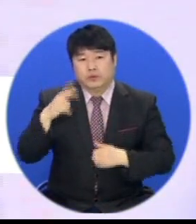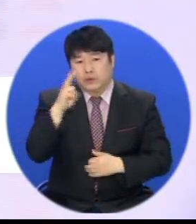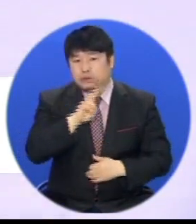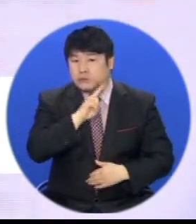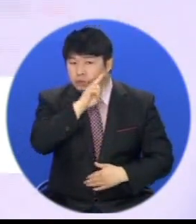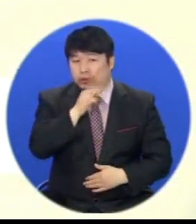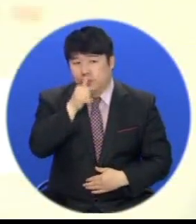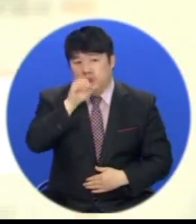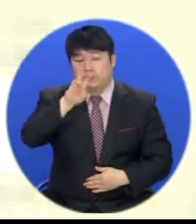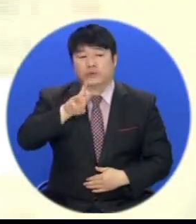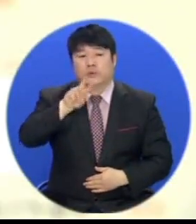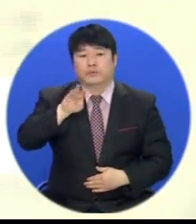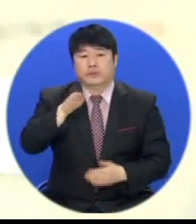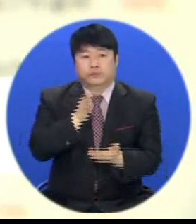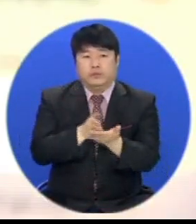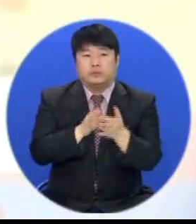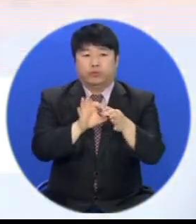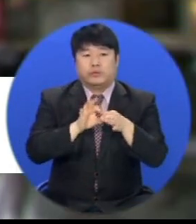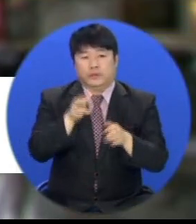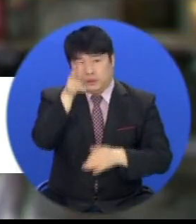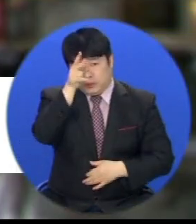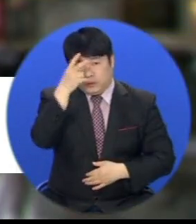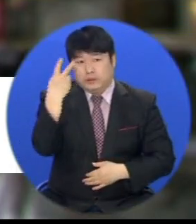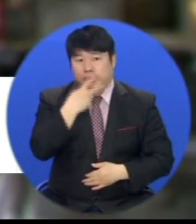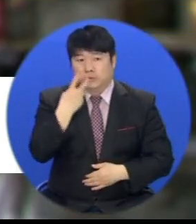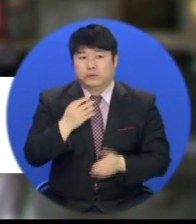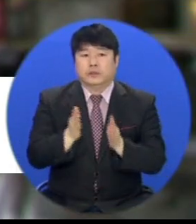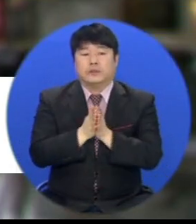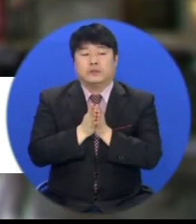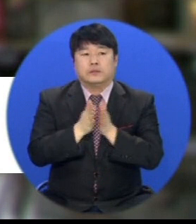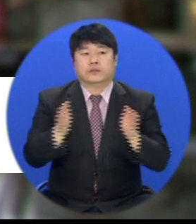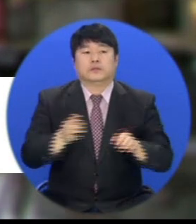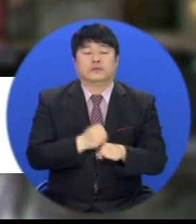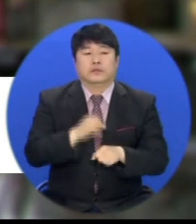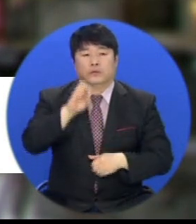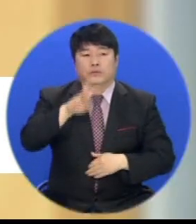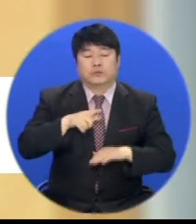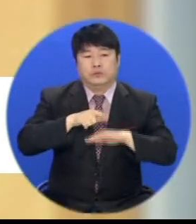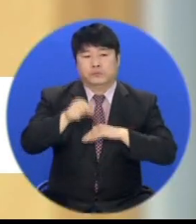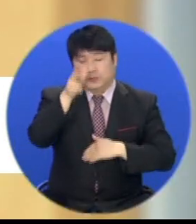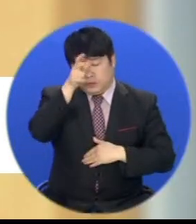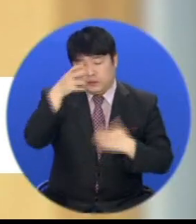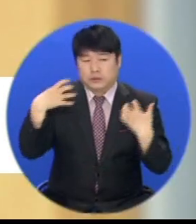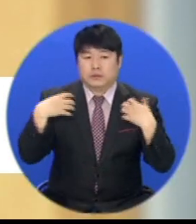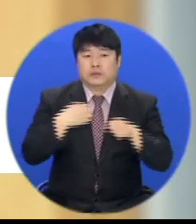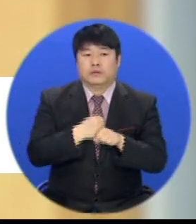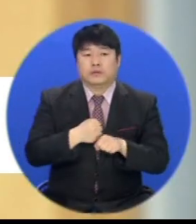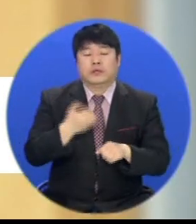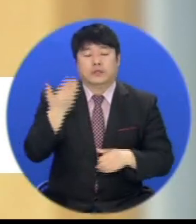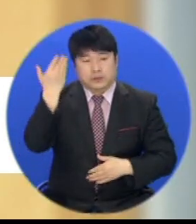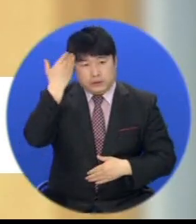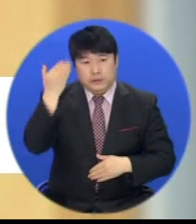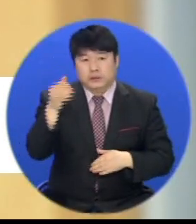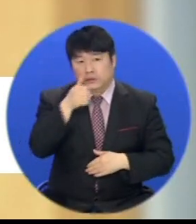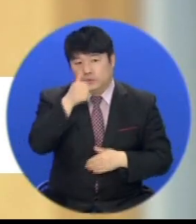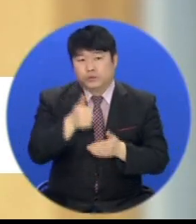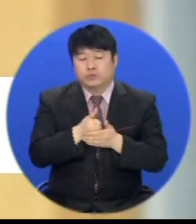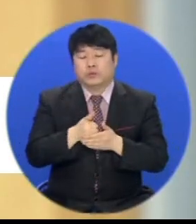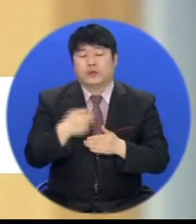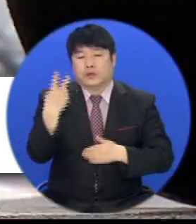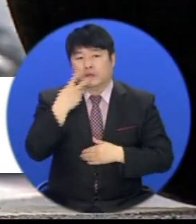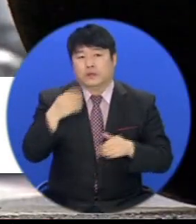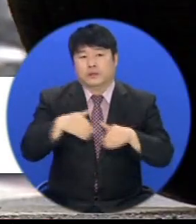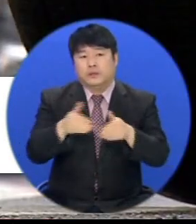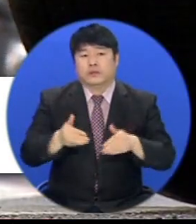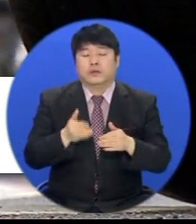광주 MBC 보도와 관련해 경찰이 수사에 착수했습니다. 광주지방경찰청은 지능범죄 수사대를 중심으로